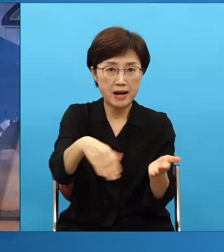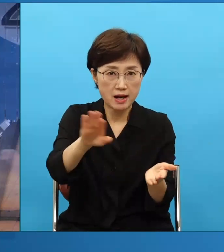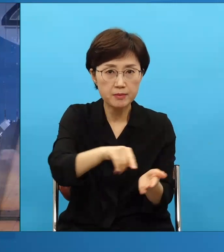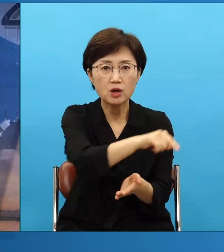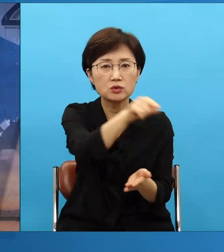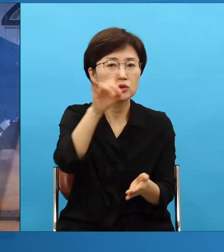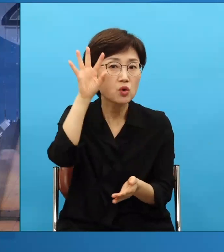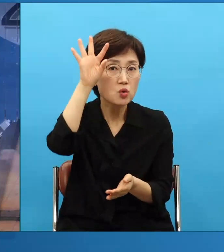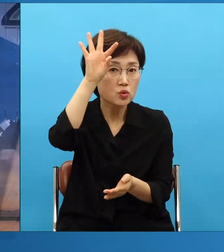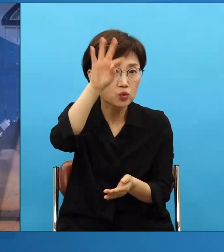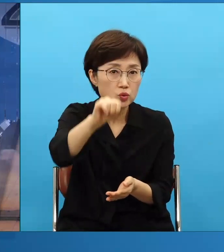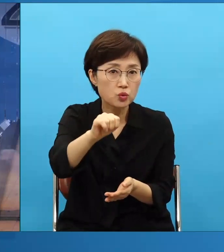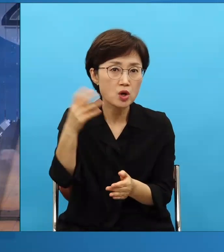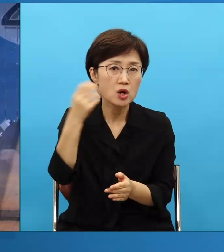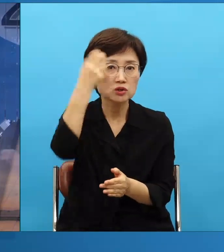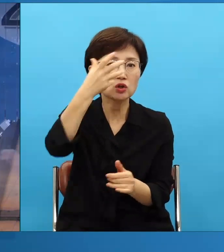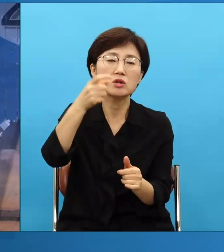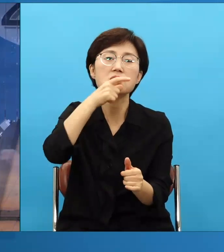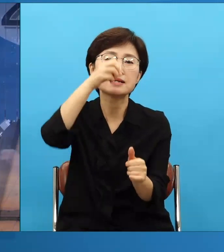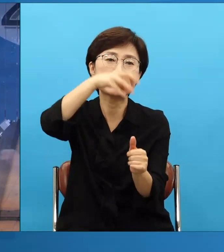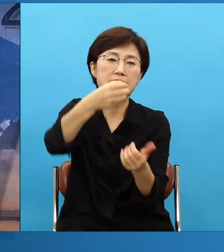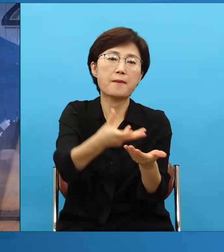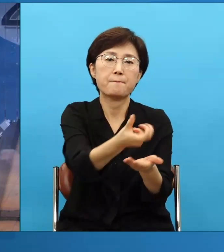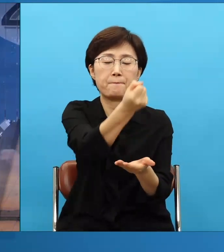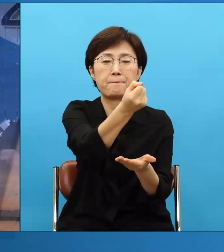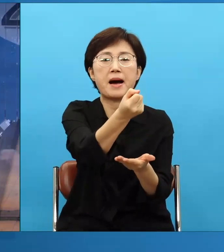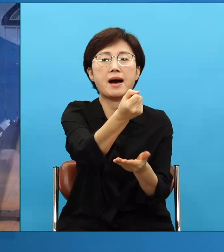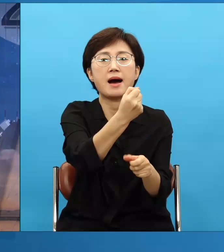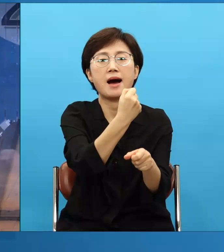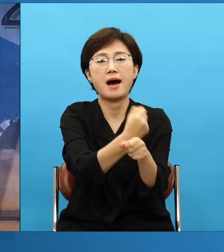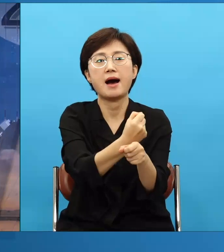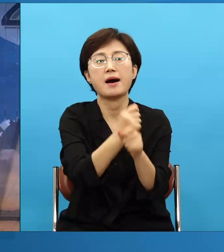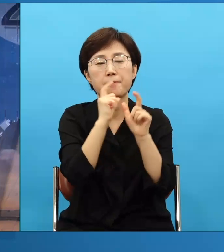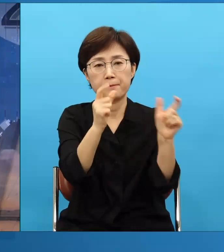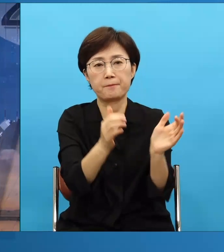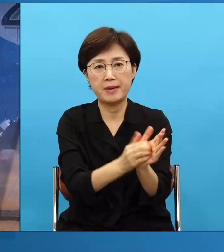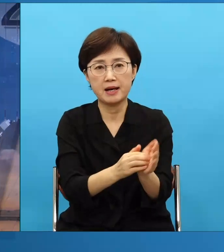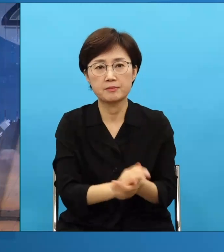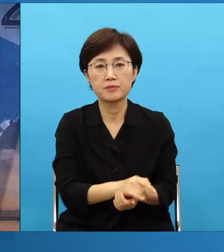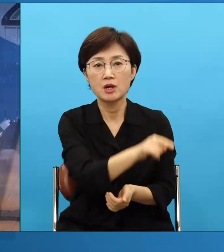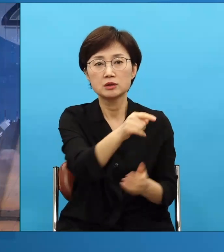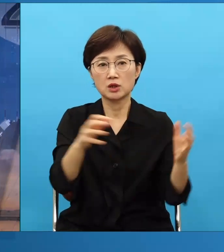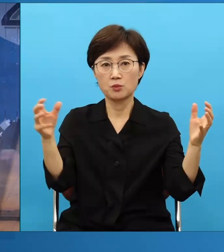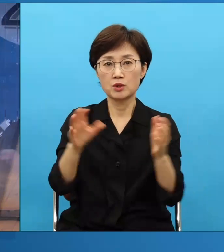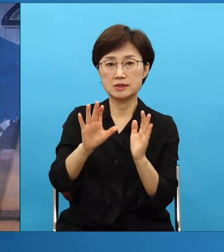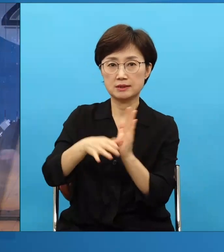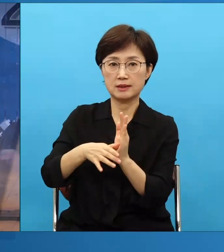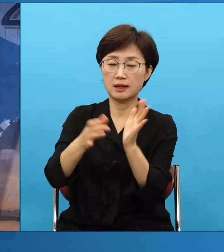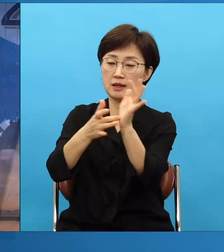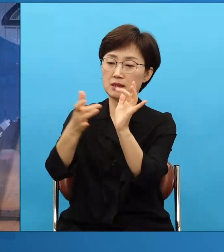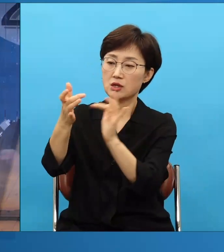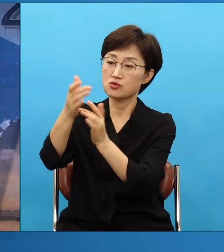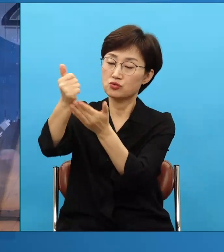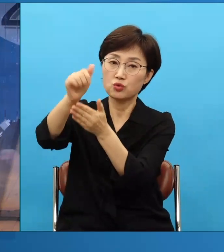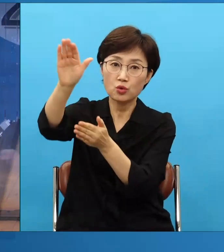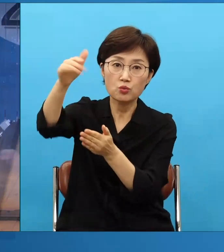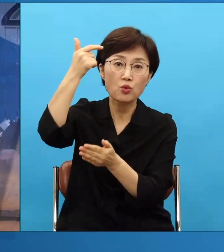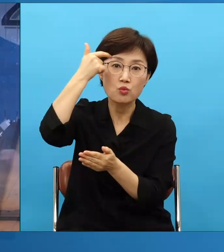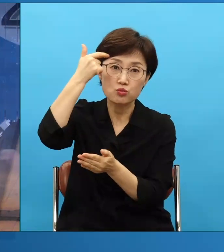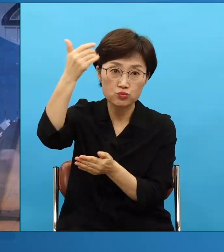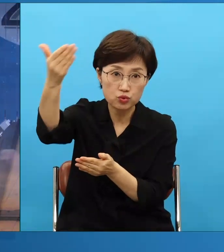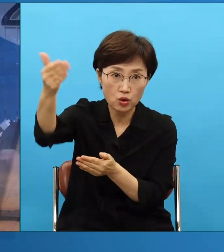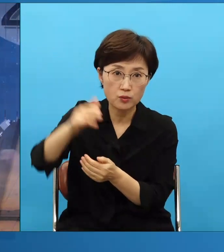베풀었으나 너희는 몇 날이 못되어 성령으로 세례를 받으리라 하셨느니라. 그들이 모였을